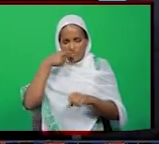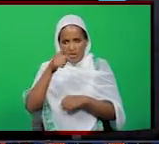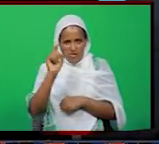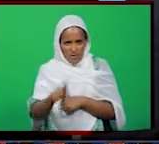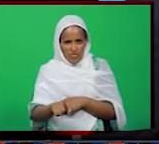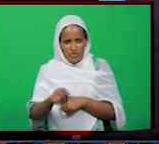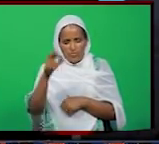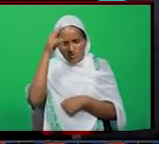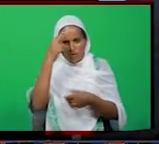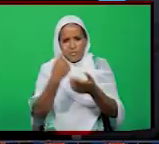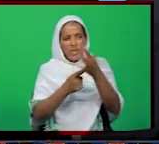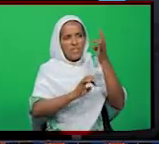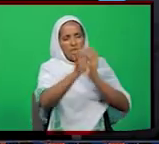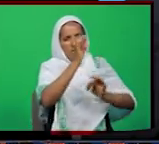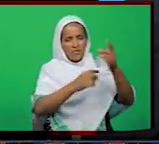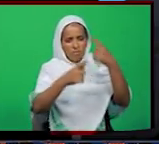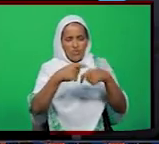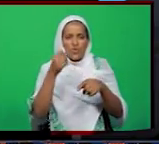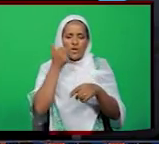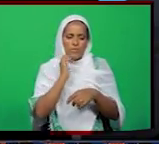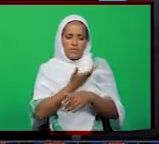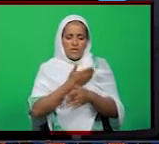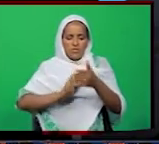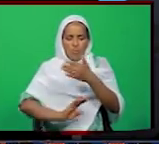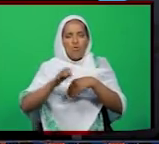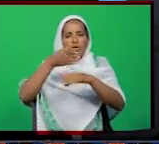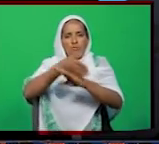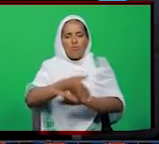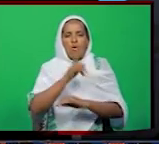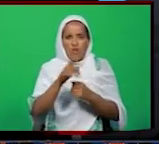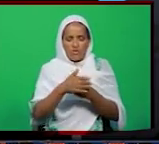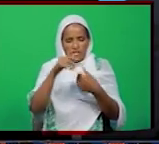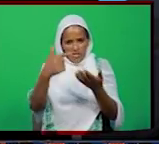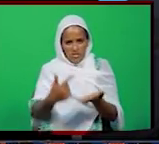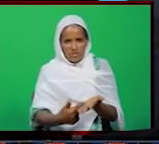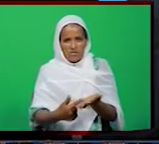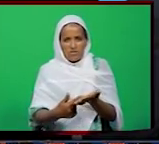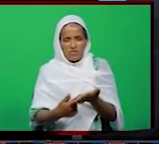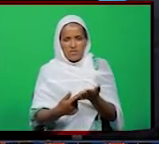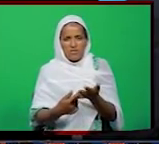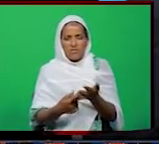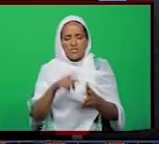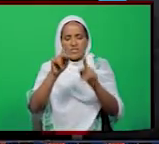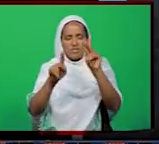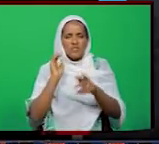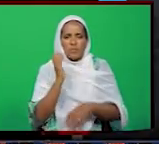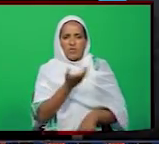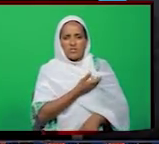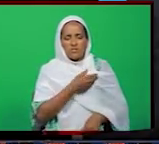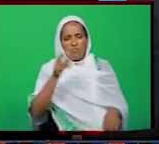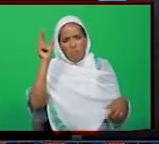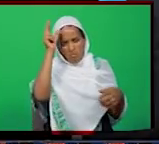ያለባቸው። ምክንያቱም ይሄ ትውፊት የመጣ ከመቤታችን መወለድ በኋላ ነው። ስለዚህ